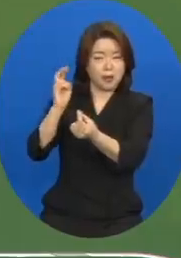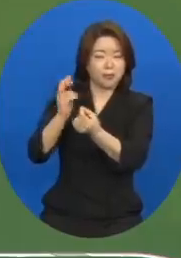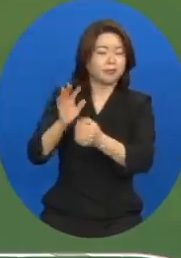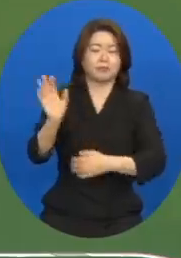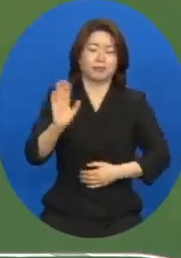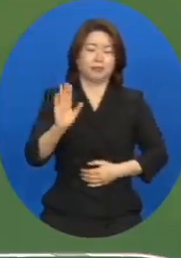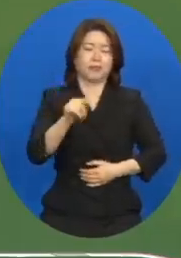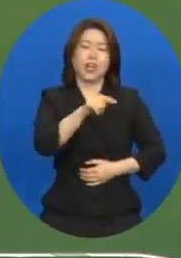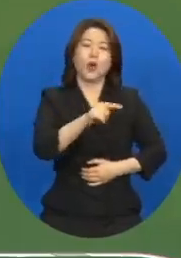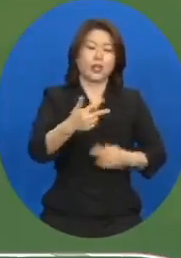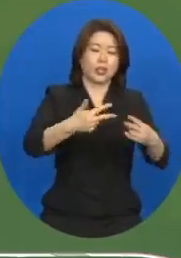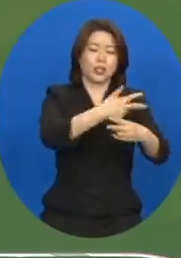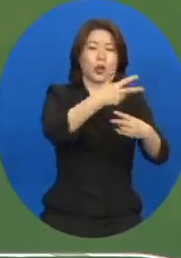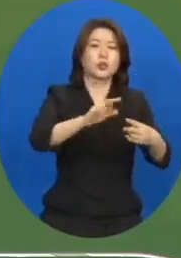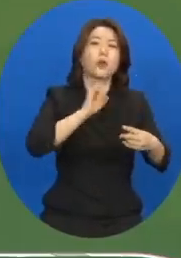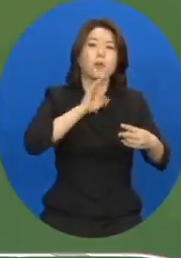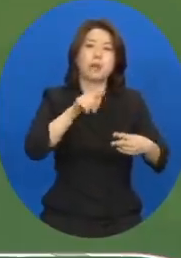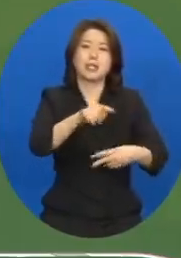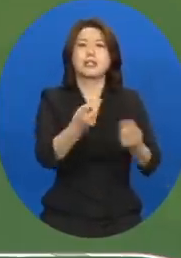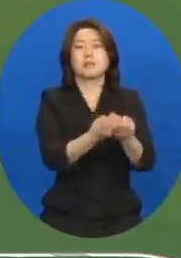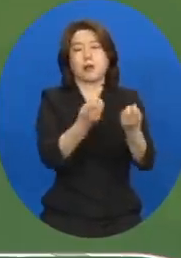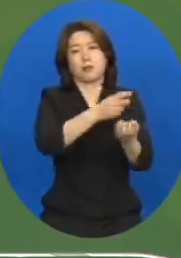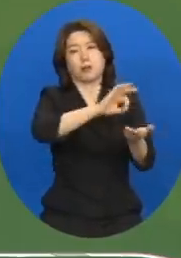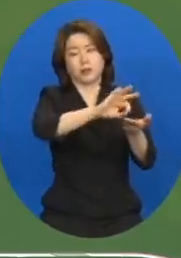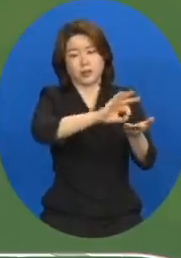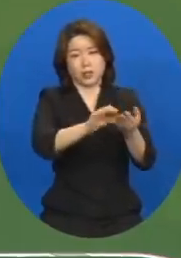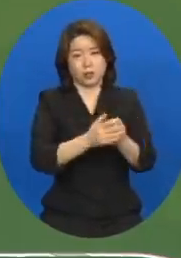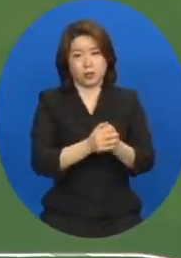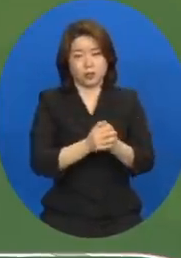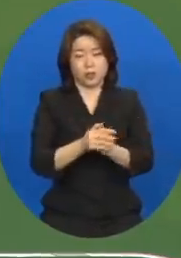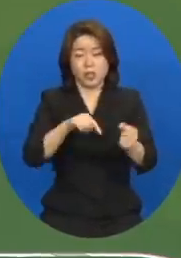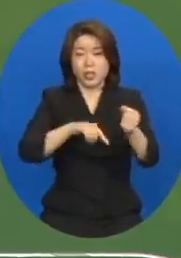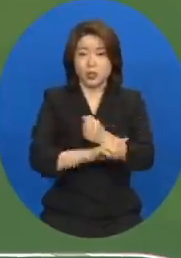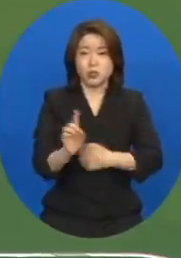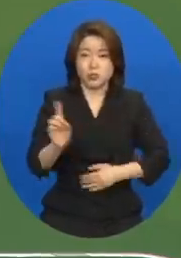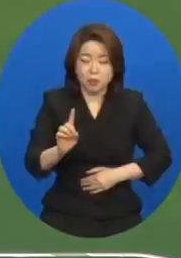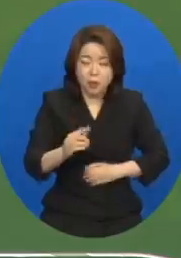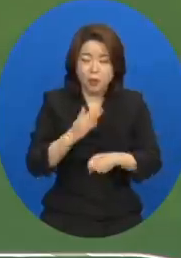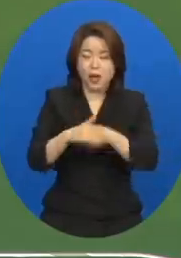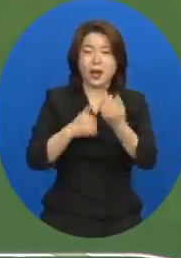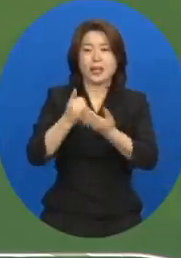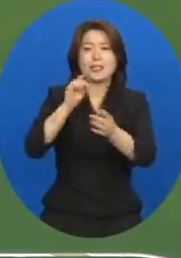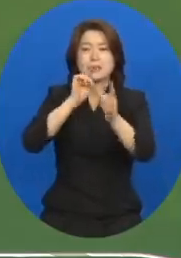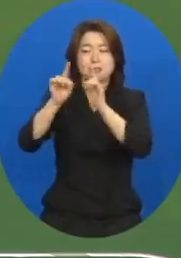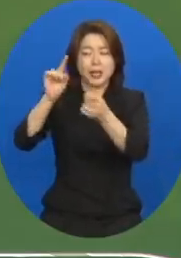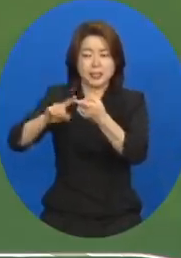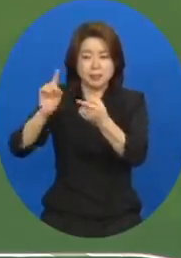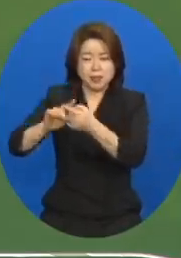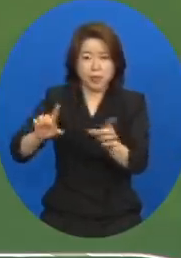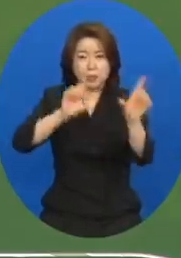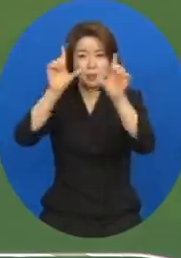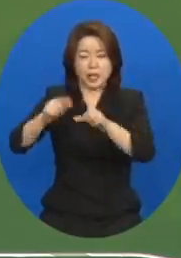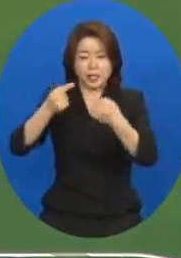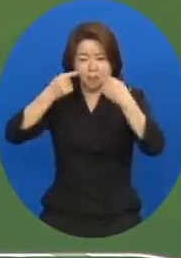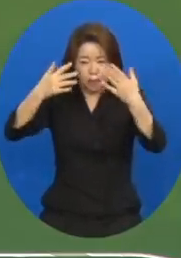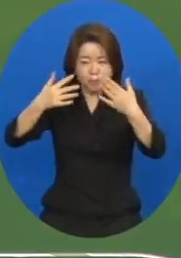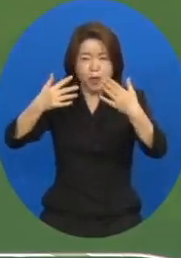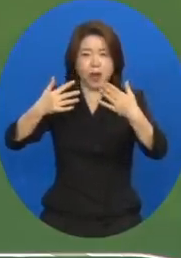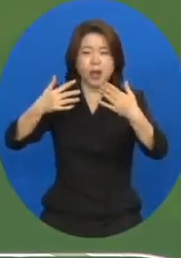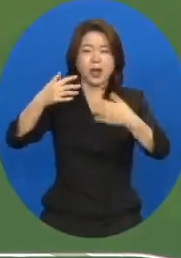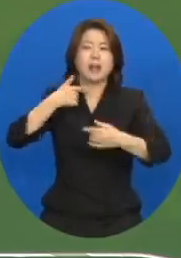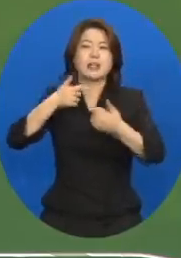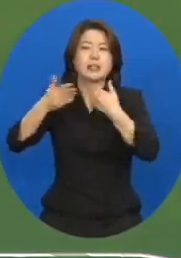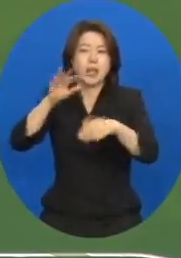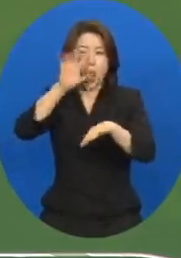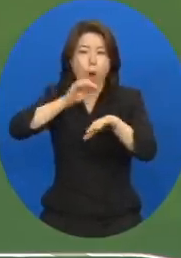여리고성에서만 그러셨어요. 이유는 하나님의 말씀대로 사는 분명한 체험과 훈련을